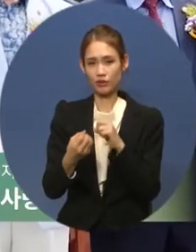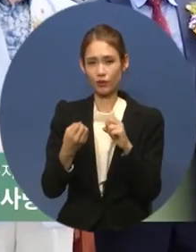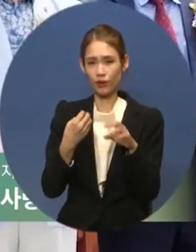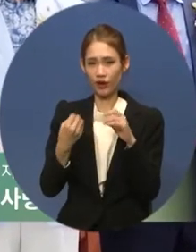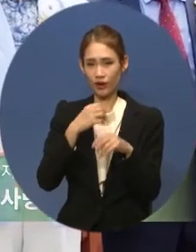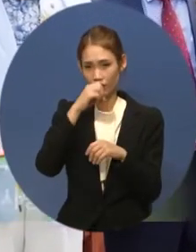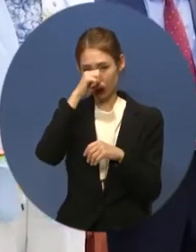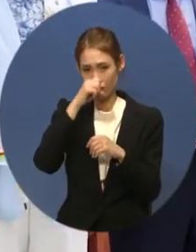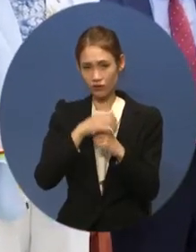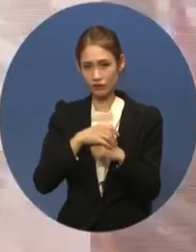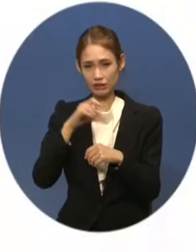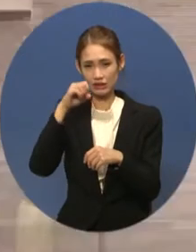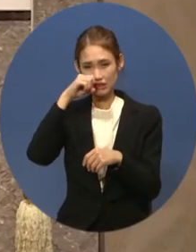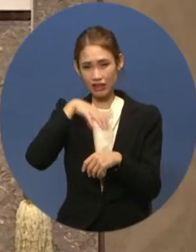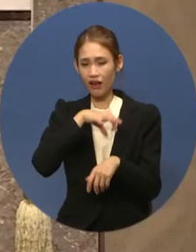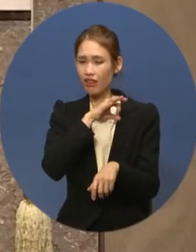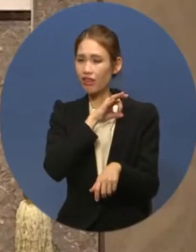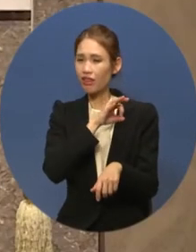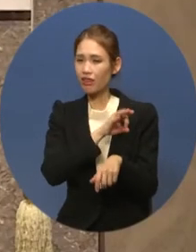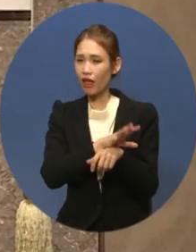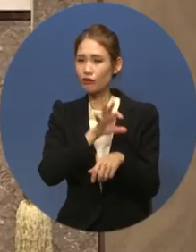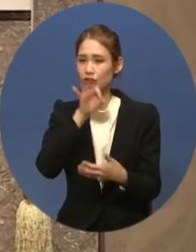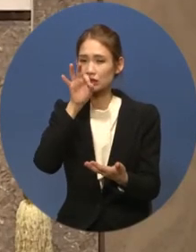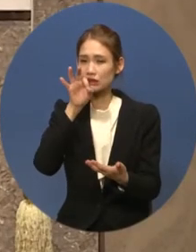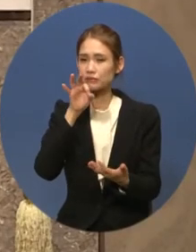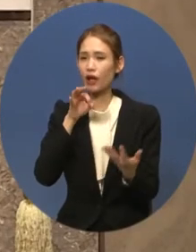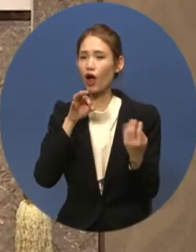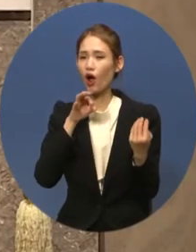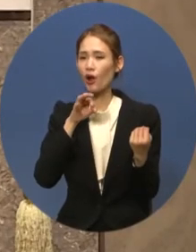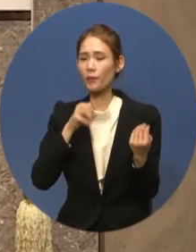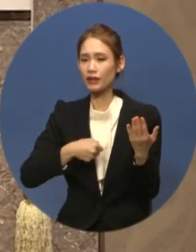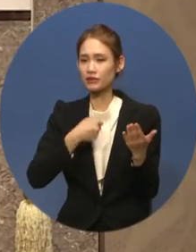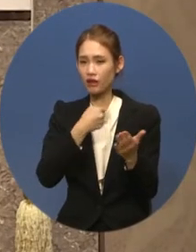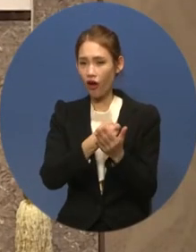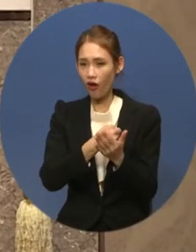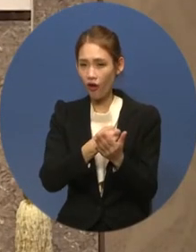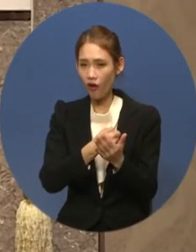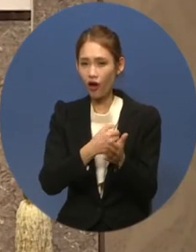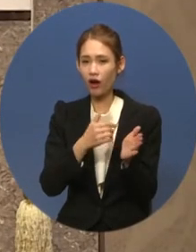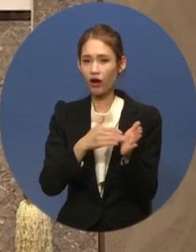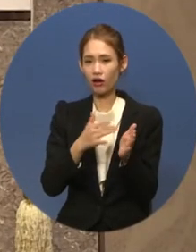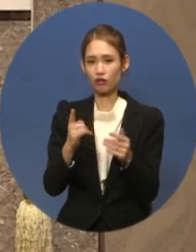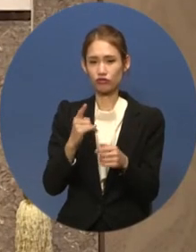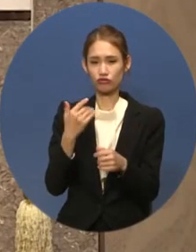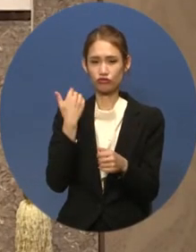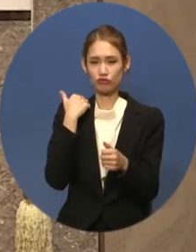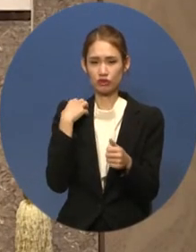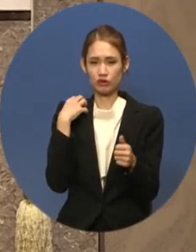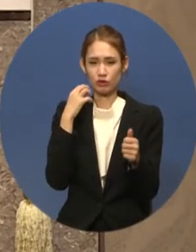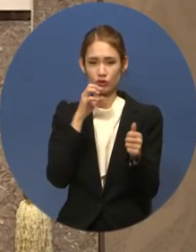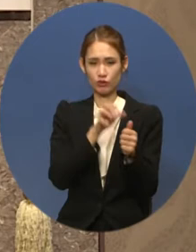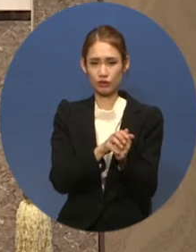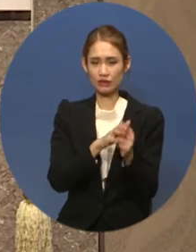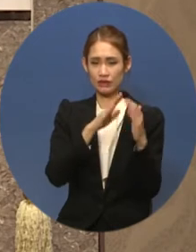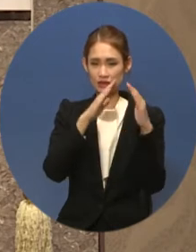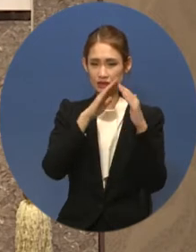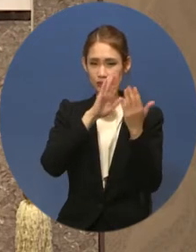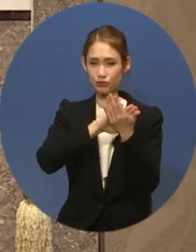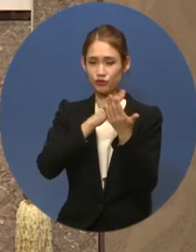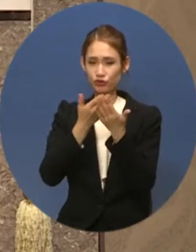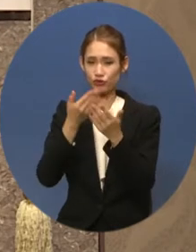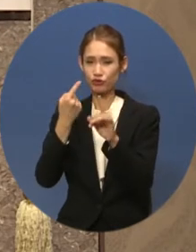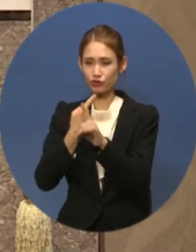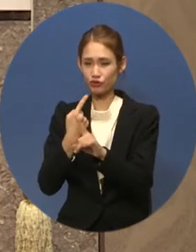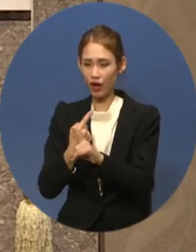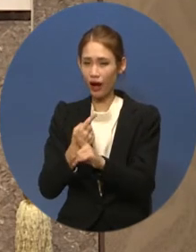이것을 위한 단순히 아 금액을 얼마 정해서 누군가에게 뭐 용역을 줘서 집을 수리하는 그런 방식으로 하기보다는